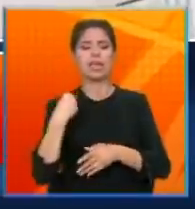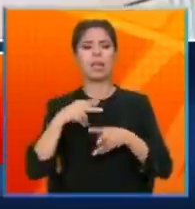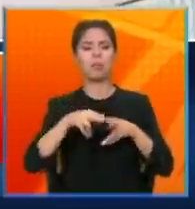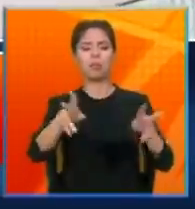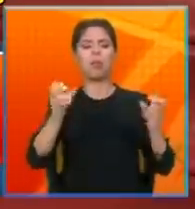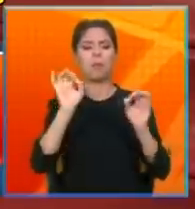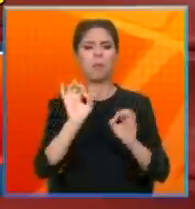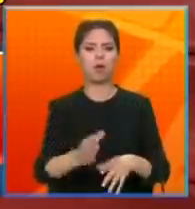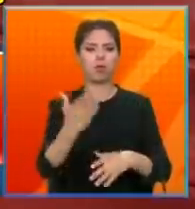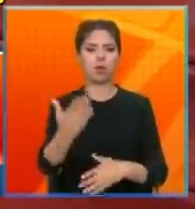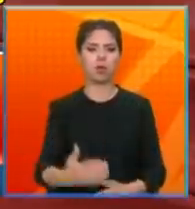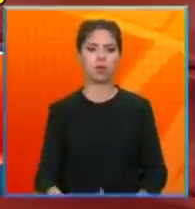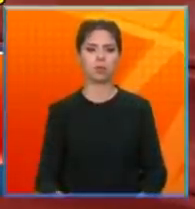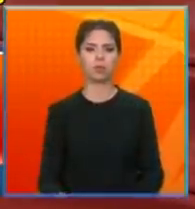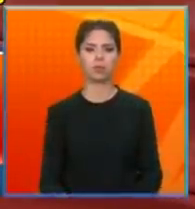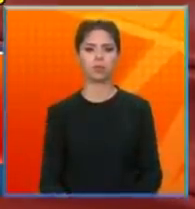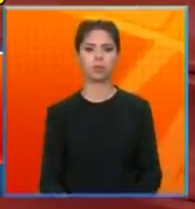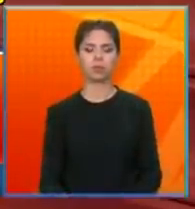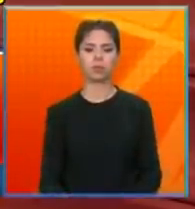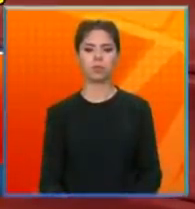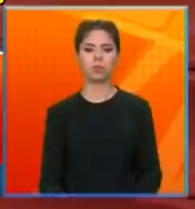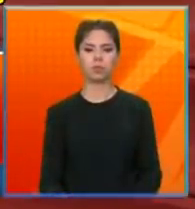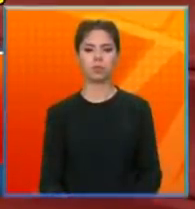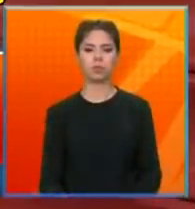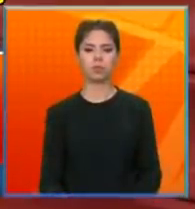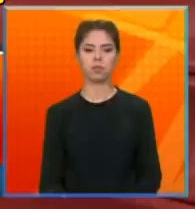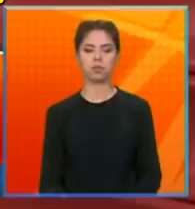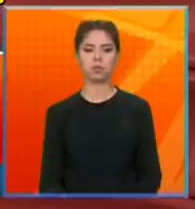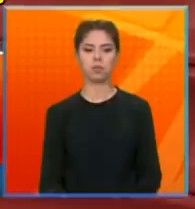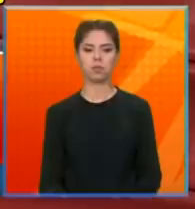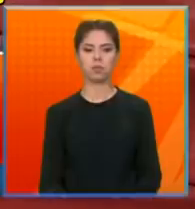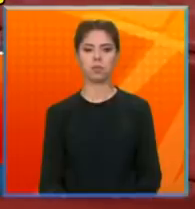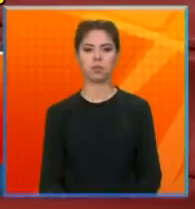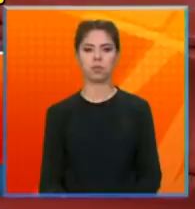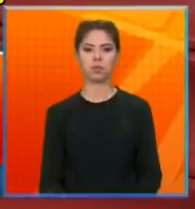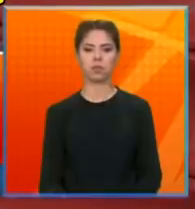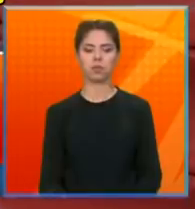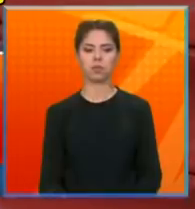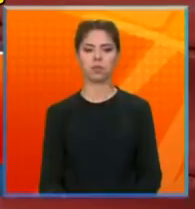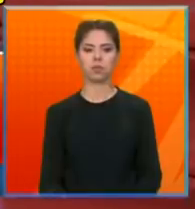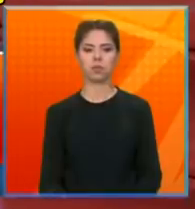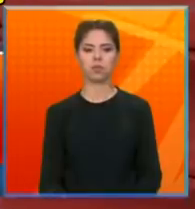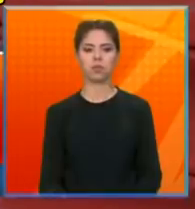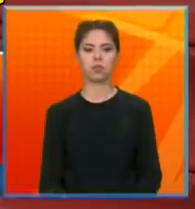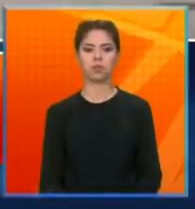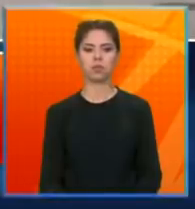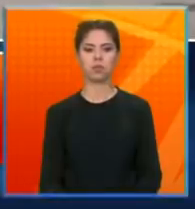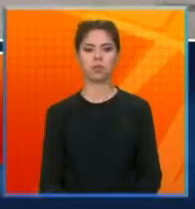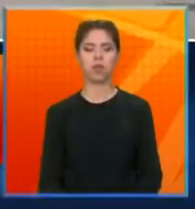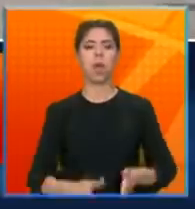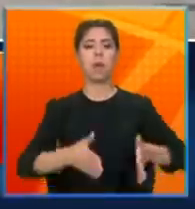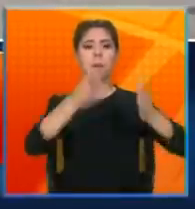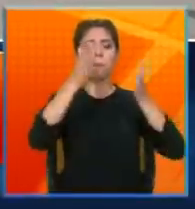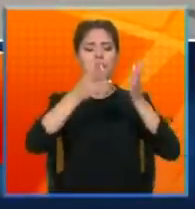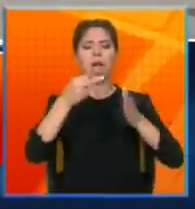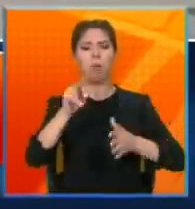çatlaklar meydana geldi. Öyle güçlü sesler geldi ki evde duramadık. Son sürat dışarı çıktık.